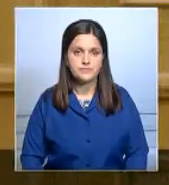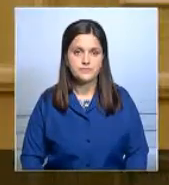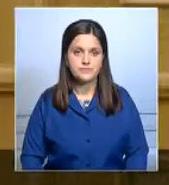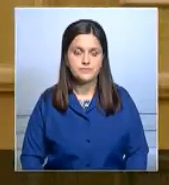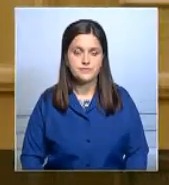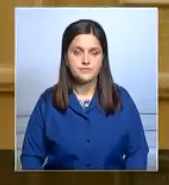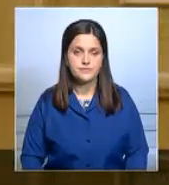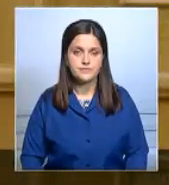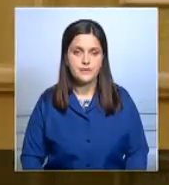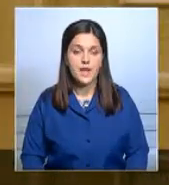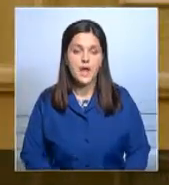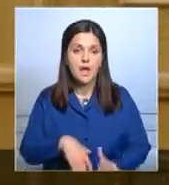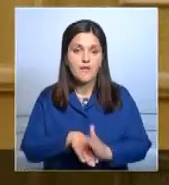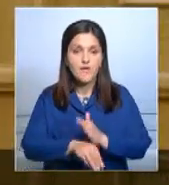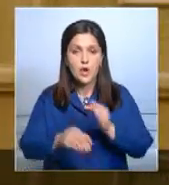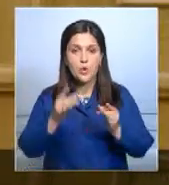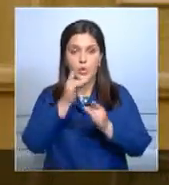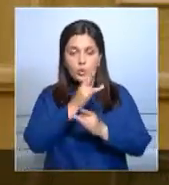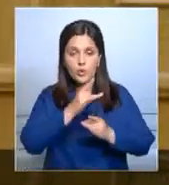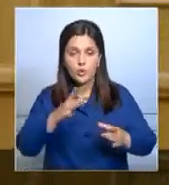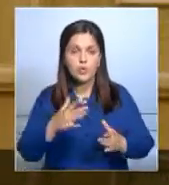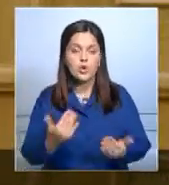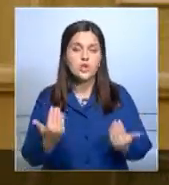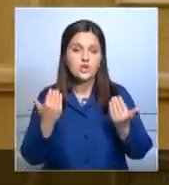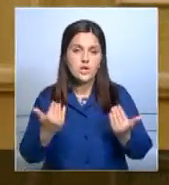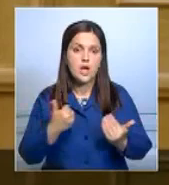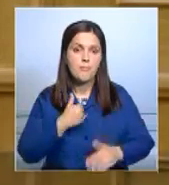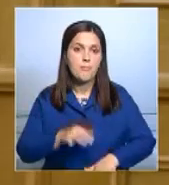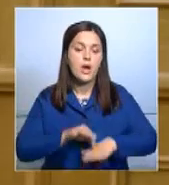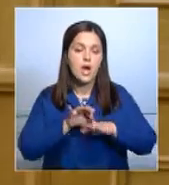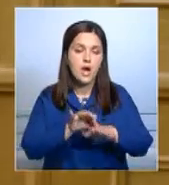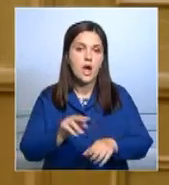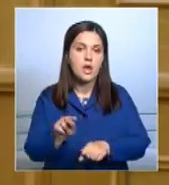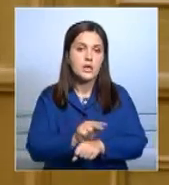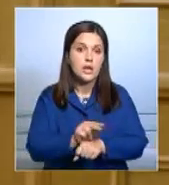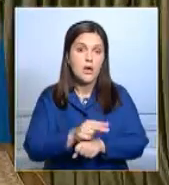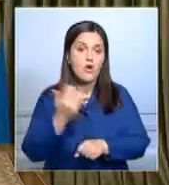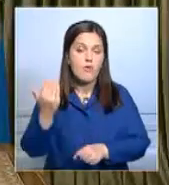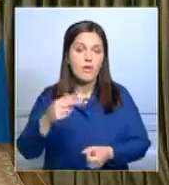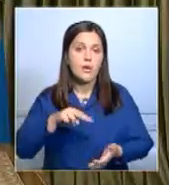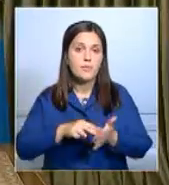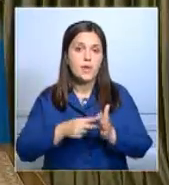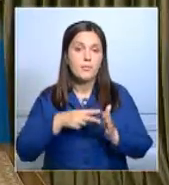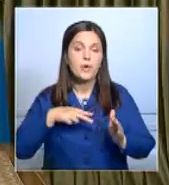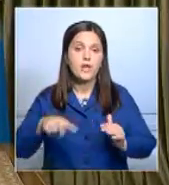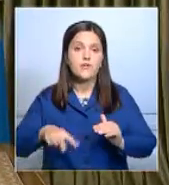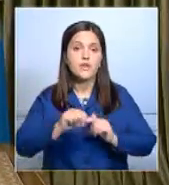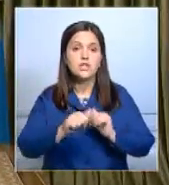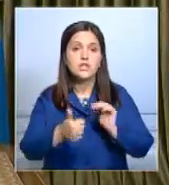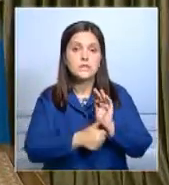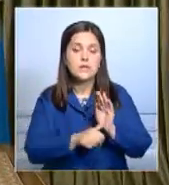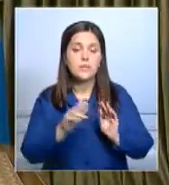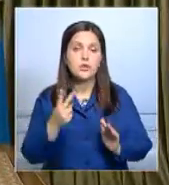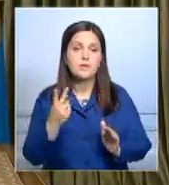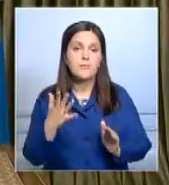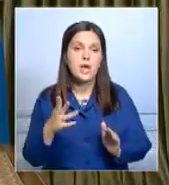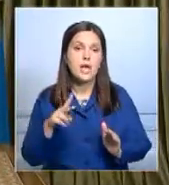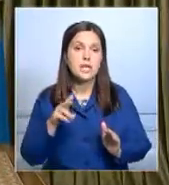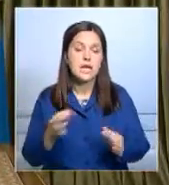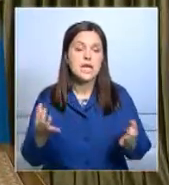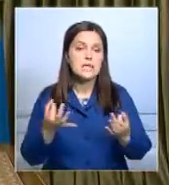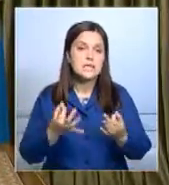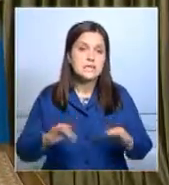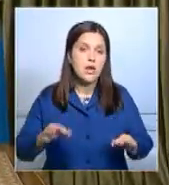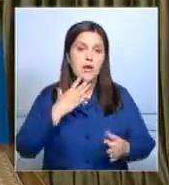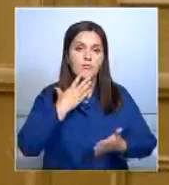В сфере культуры мы сейчас проводим большую работу по концепции, утвержденной вами. 2016 год посвящен 25-летию